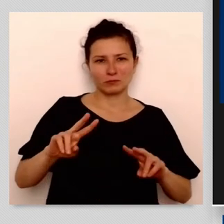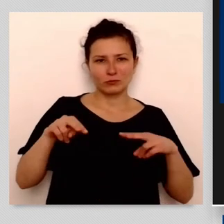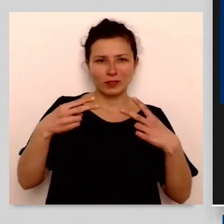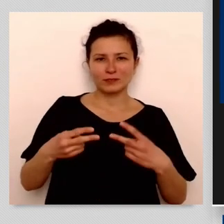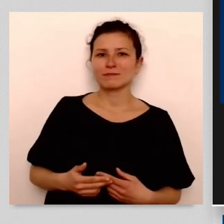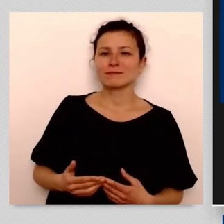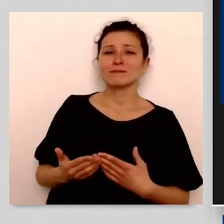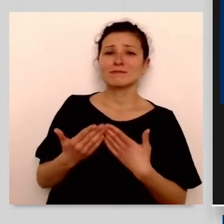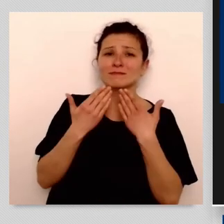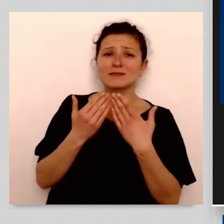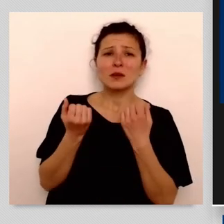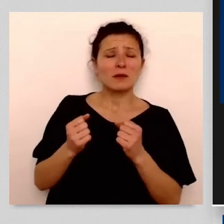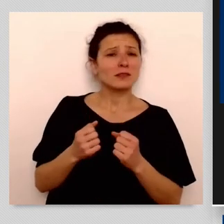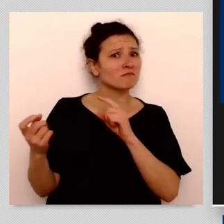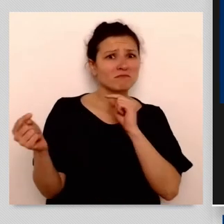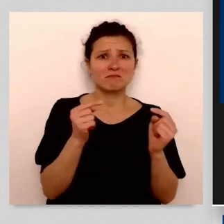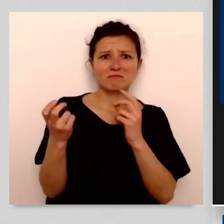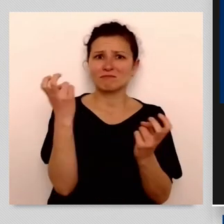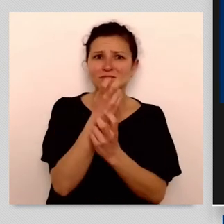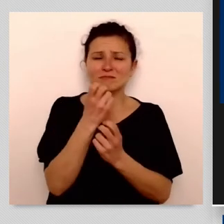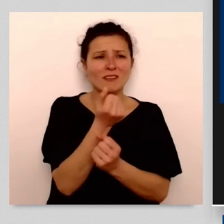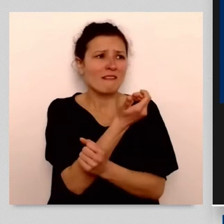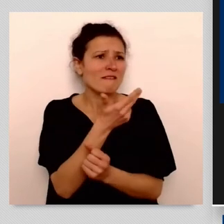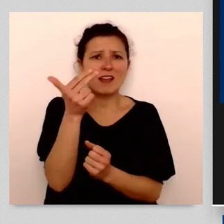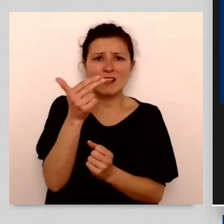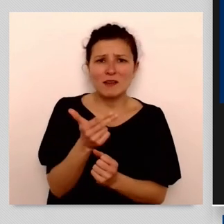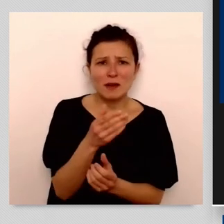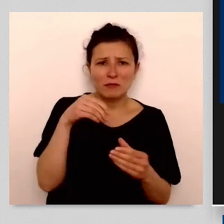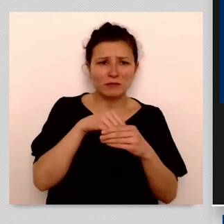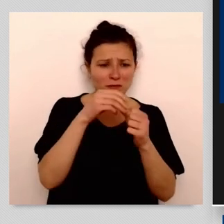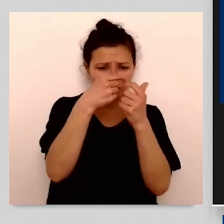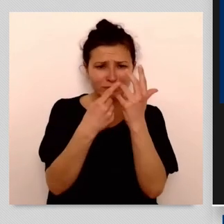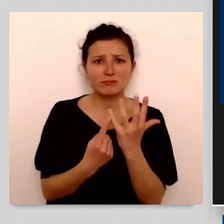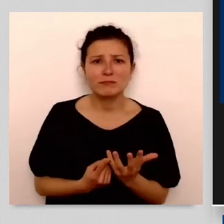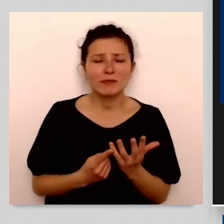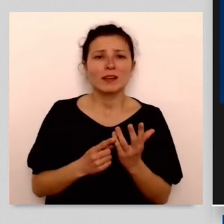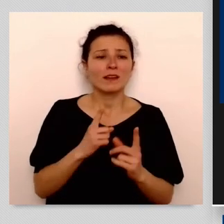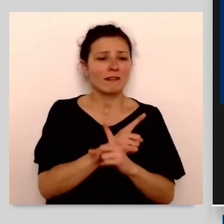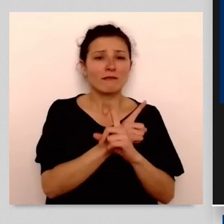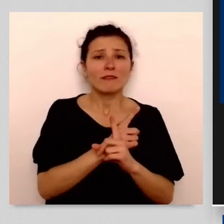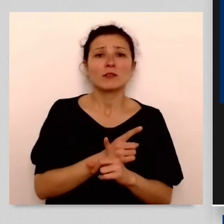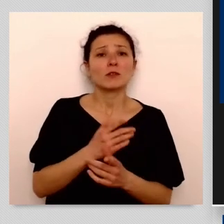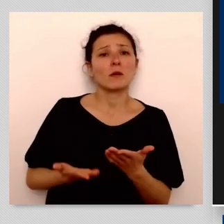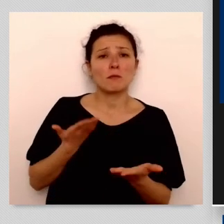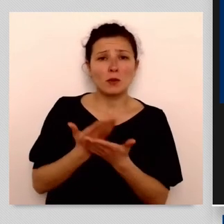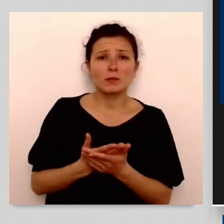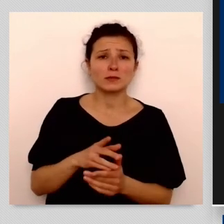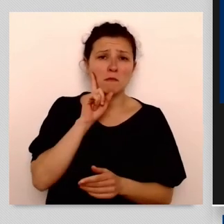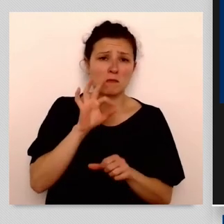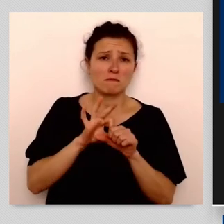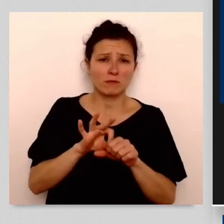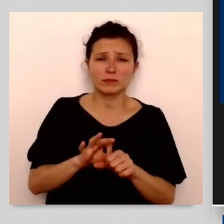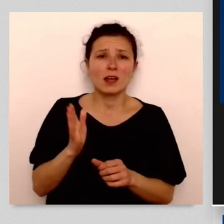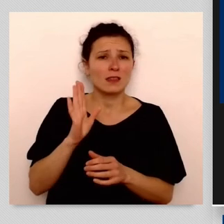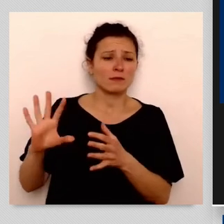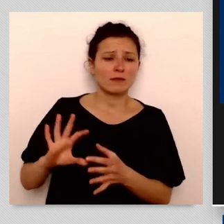Dziękuję bardzo. No, bardzo ciekawa dyskusja, wiele wątków. No, zgodnie z sugestią pana redaktora, nie będę się odnosić do